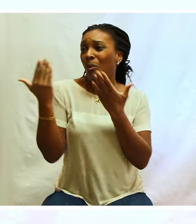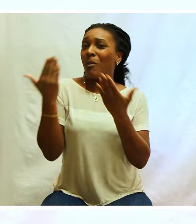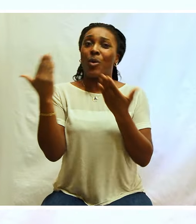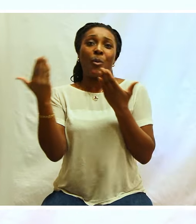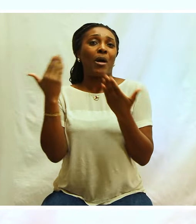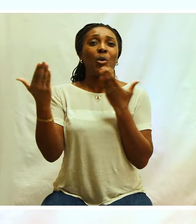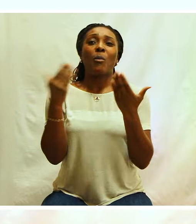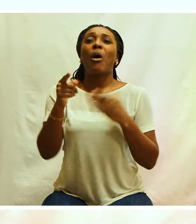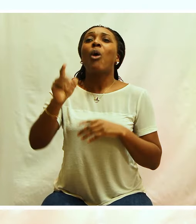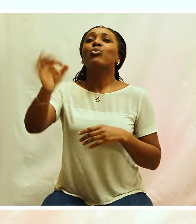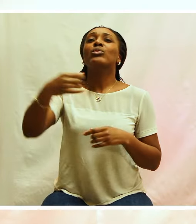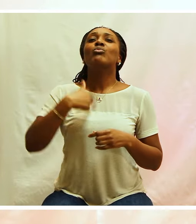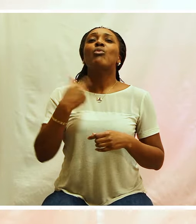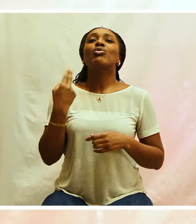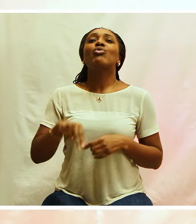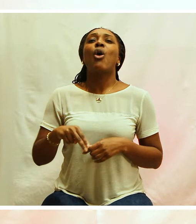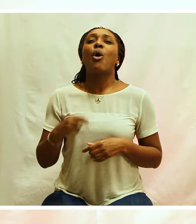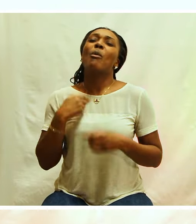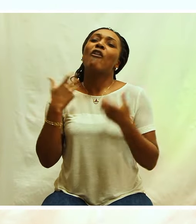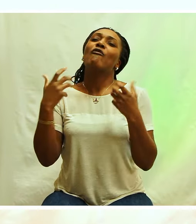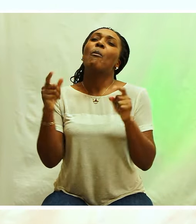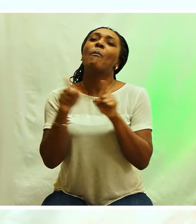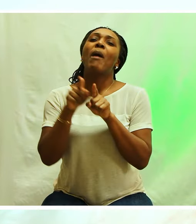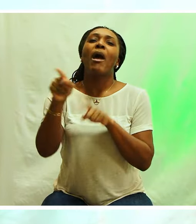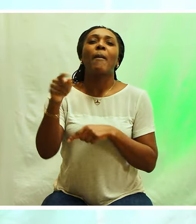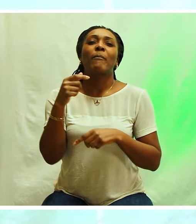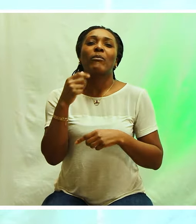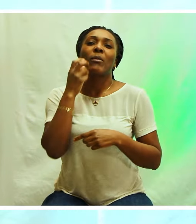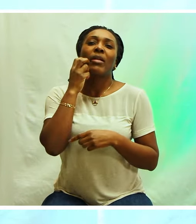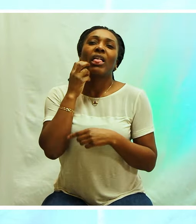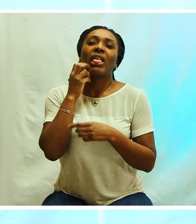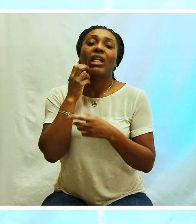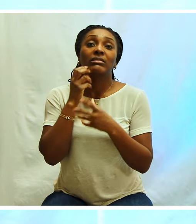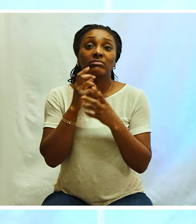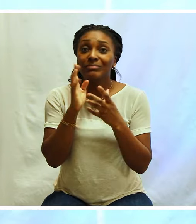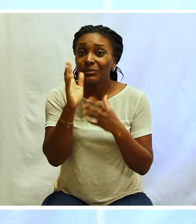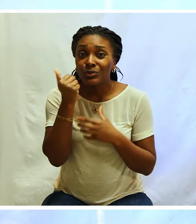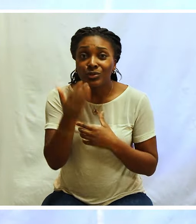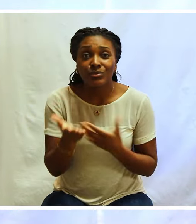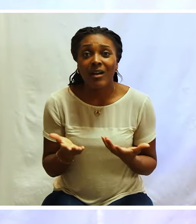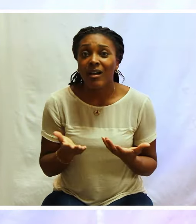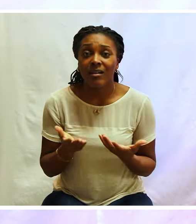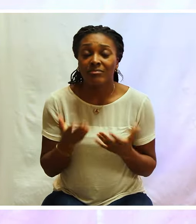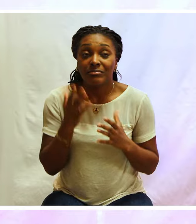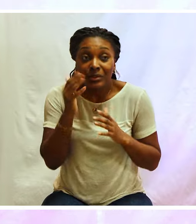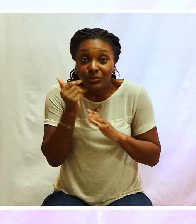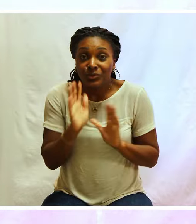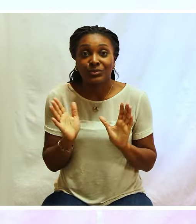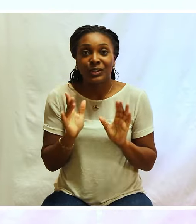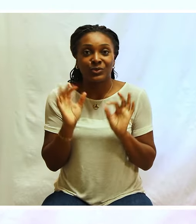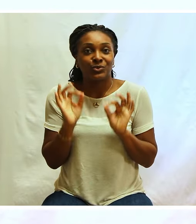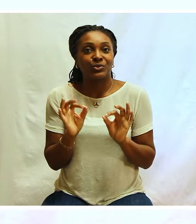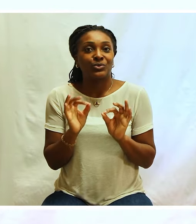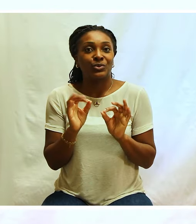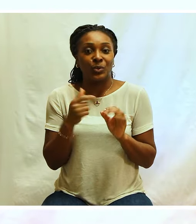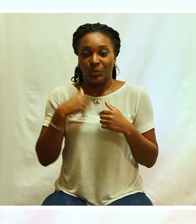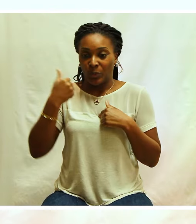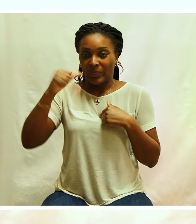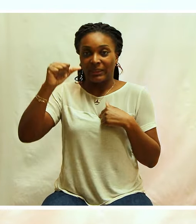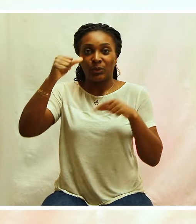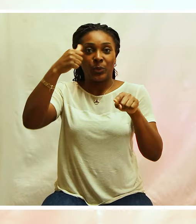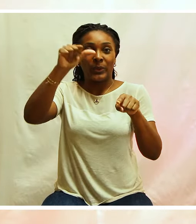comparer ou de dire j'aimerais bien être comme ça ou être envieux, etc. Non, on n'a pas besoin de ça, on a besoin de savoir que nous sommes